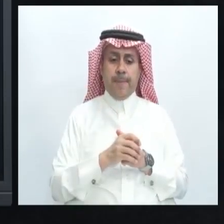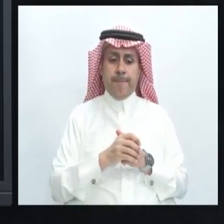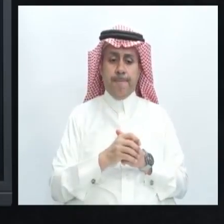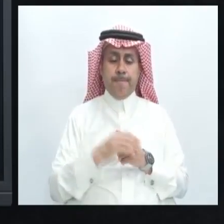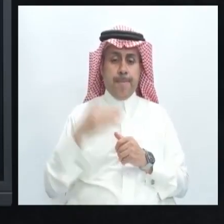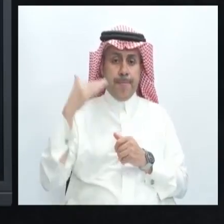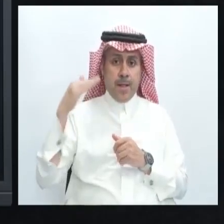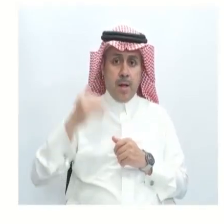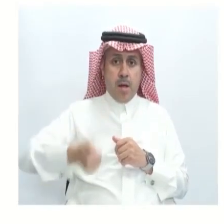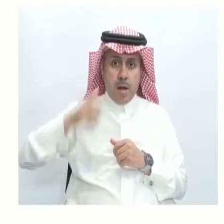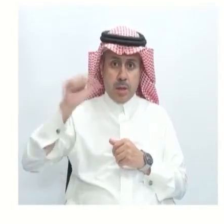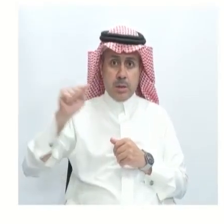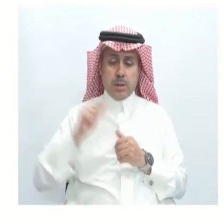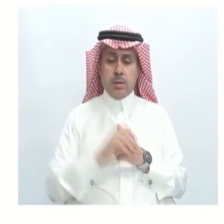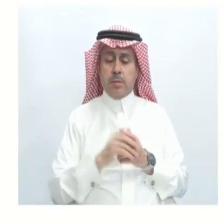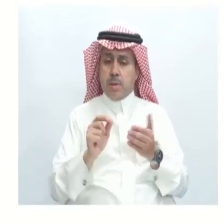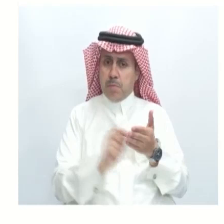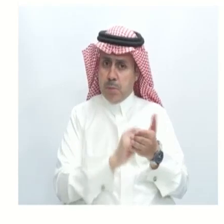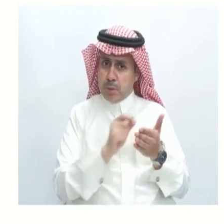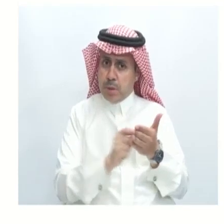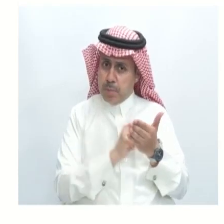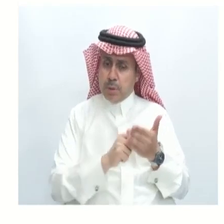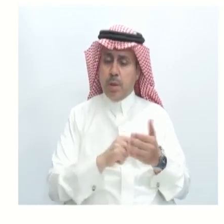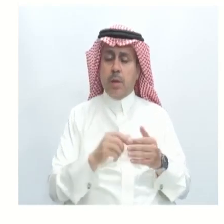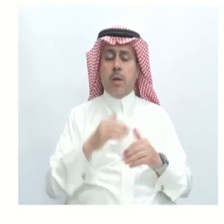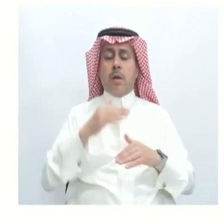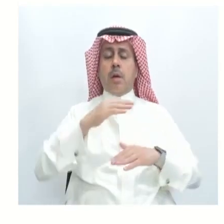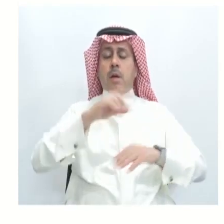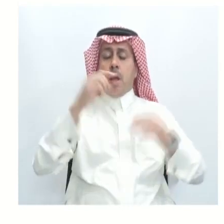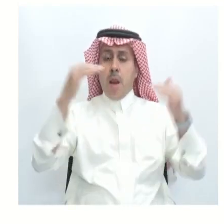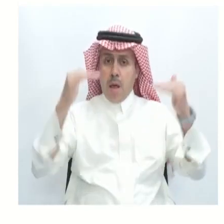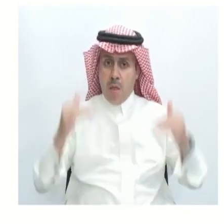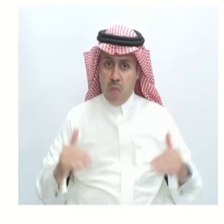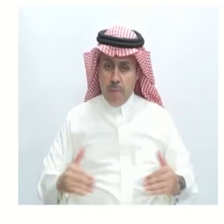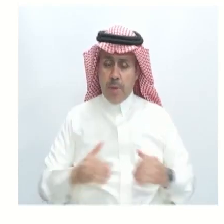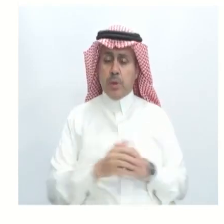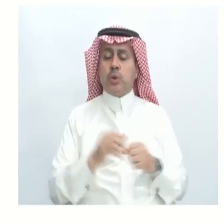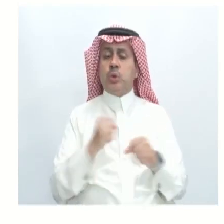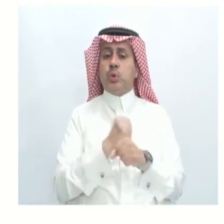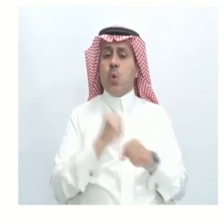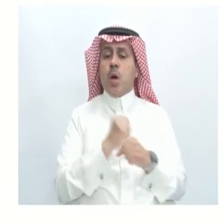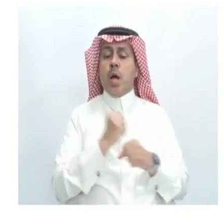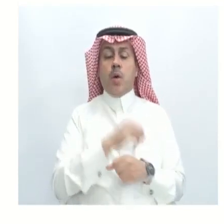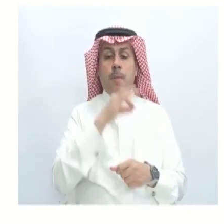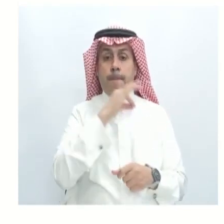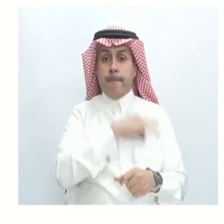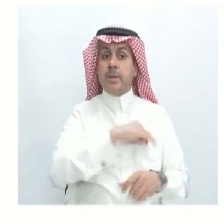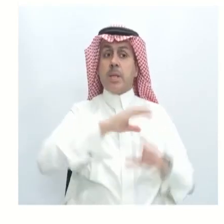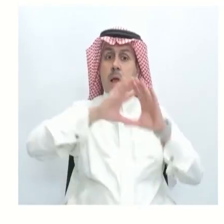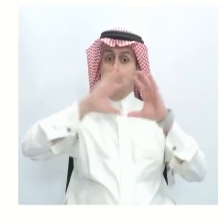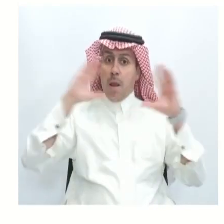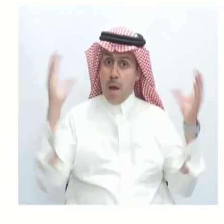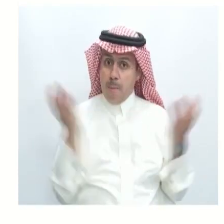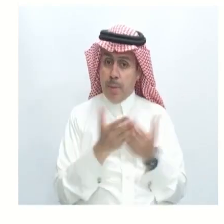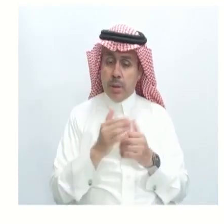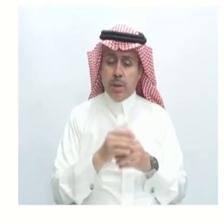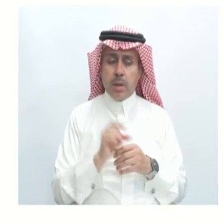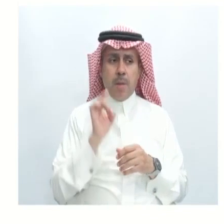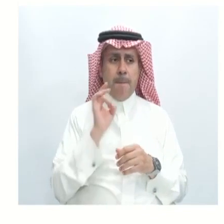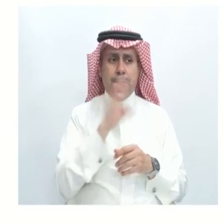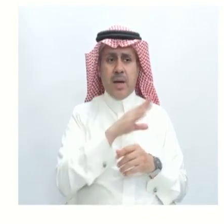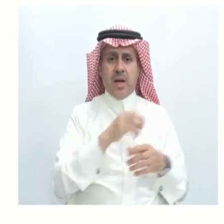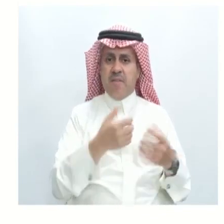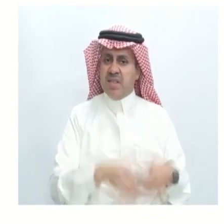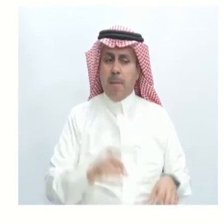تختص بسن الانظمه التي تحقق المصلحه العامه وترفع المفسده في